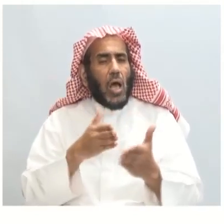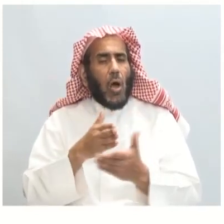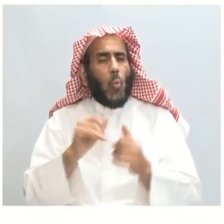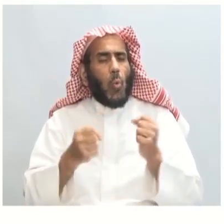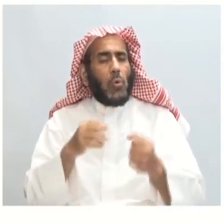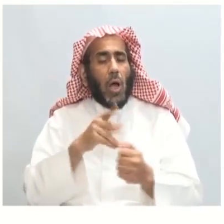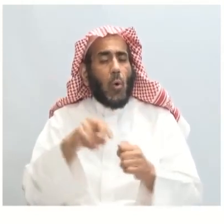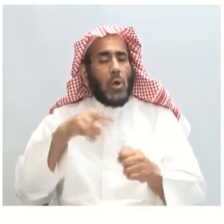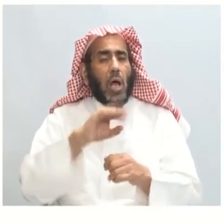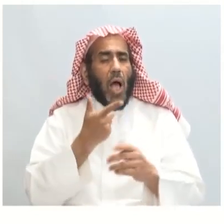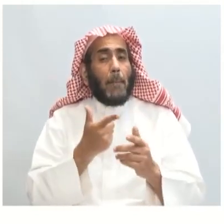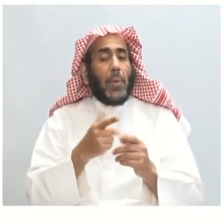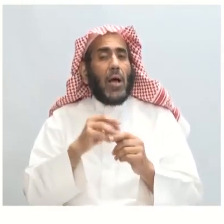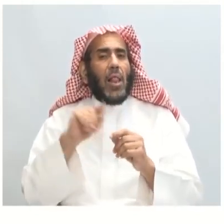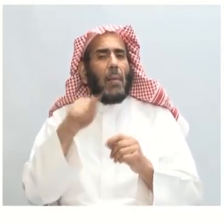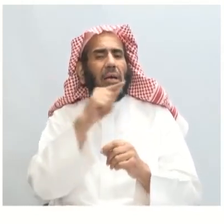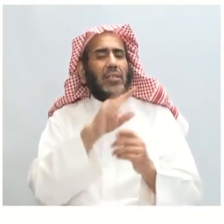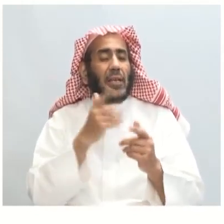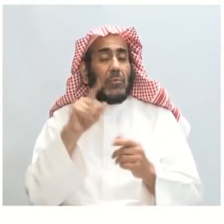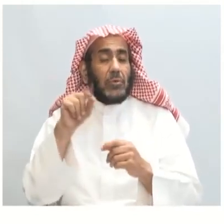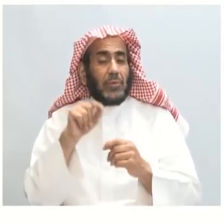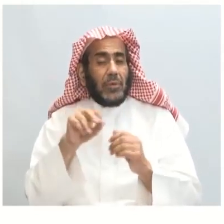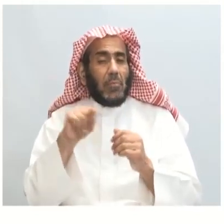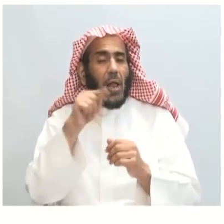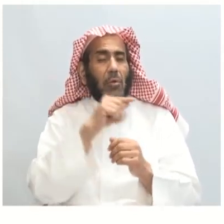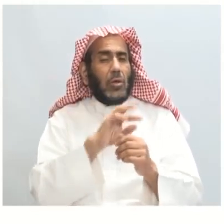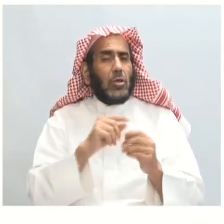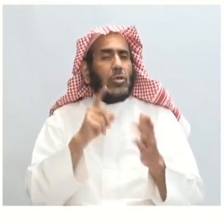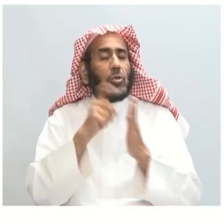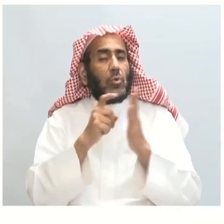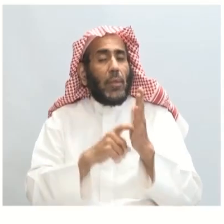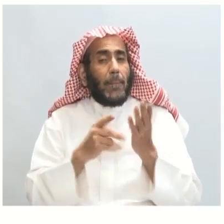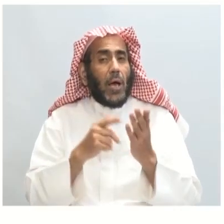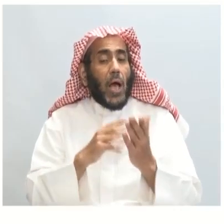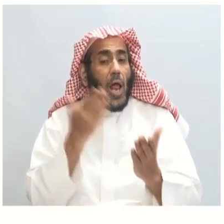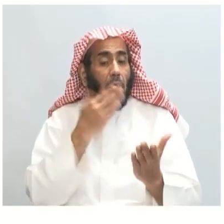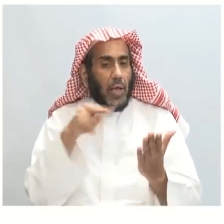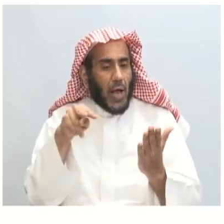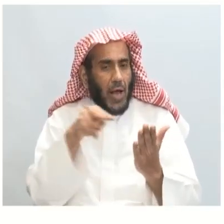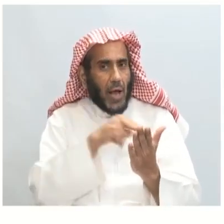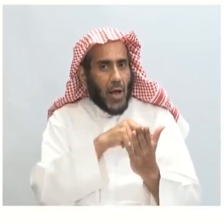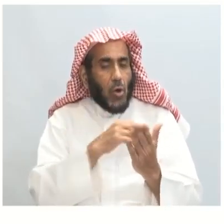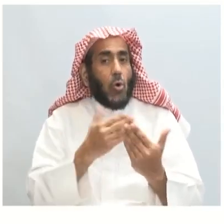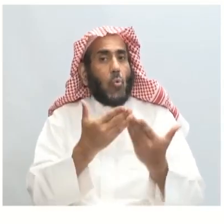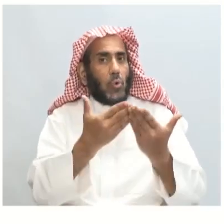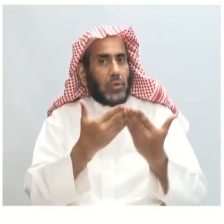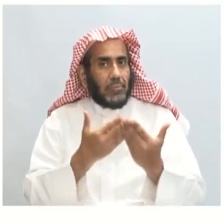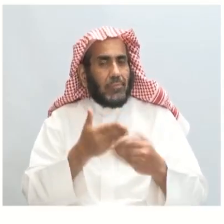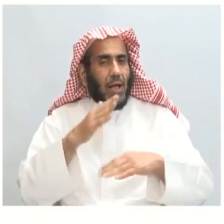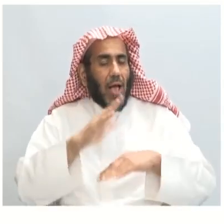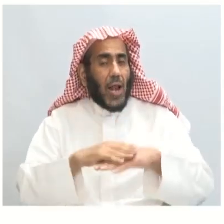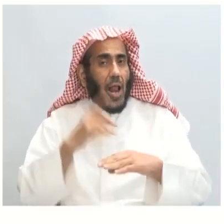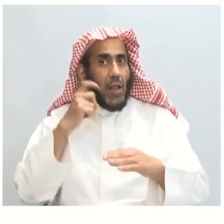اما علامات الترقيم احسنتم وعلامات الترقيم ستنظم ماذا القراءه وتساعدنا على